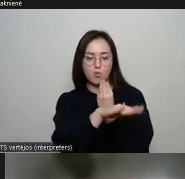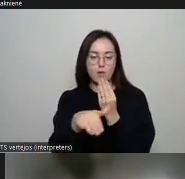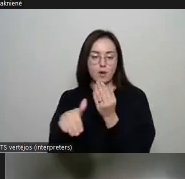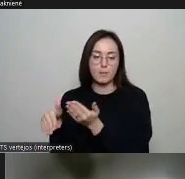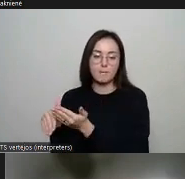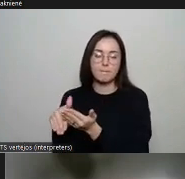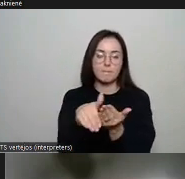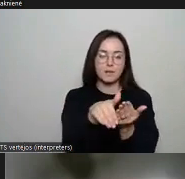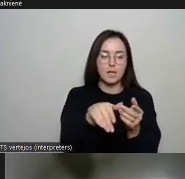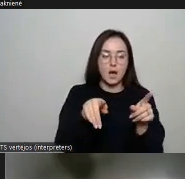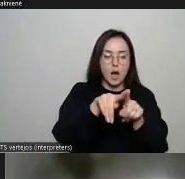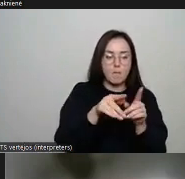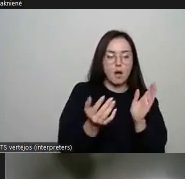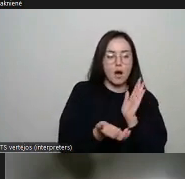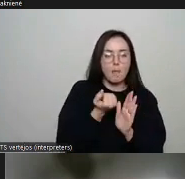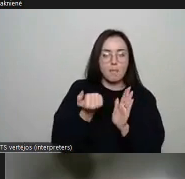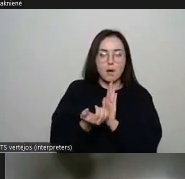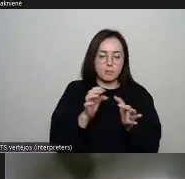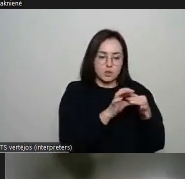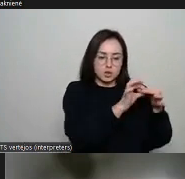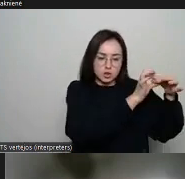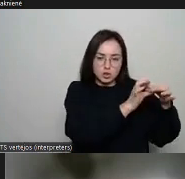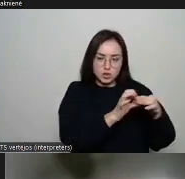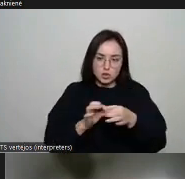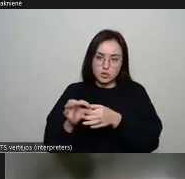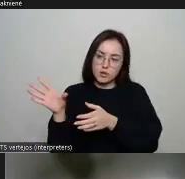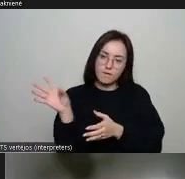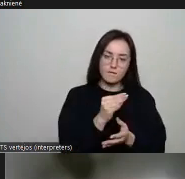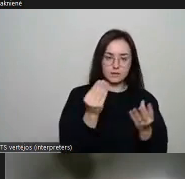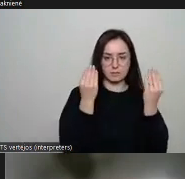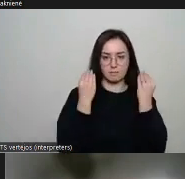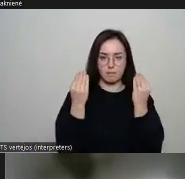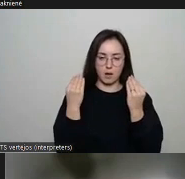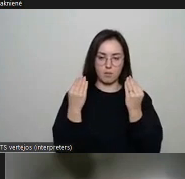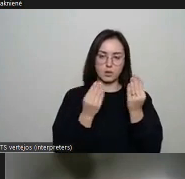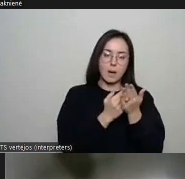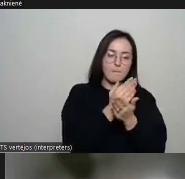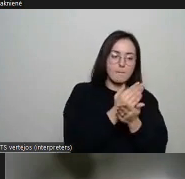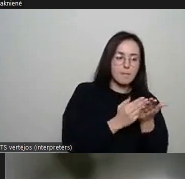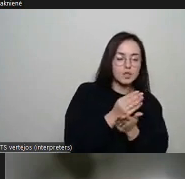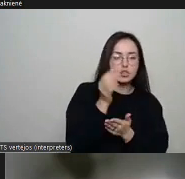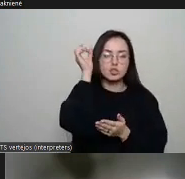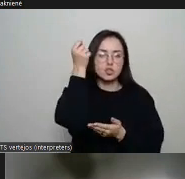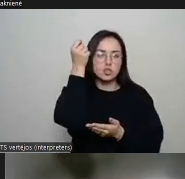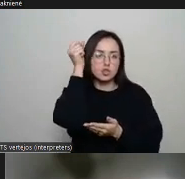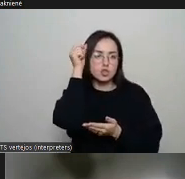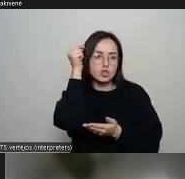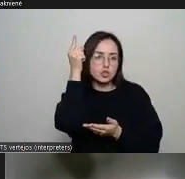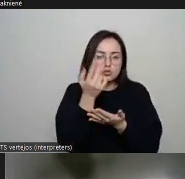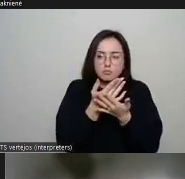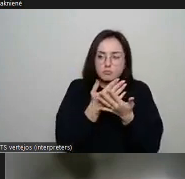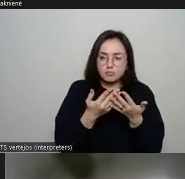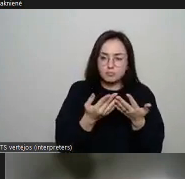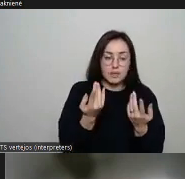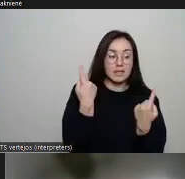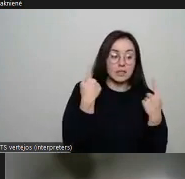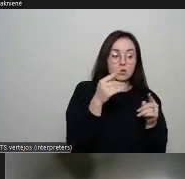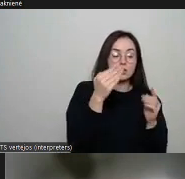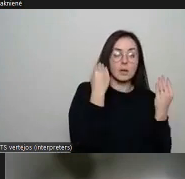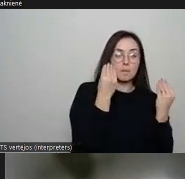na, rasti tokių sąsajų, patirčių, galbūt žinių iš tų dalykų kitų, ką jie mokėsi